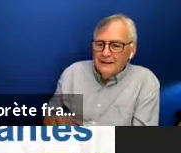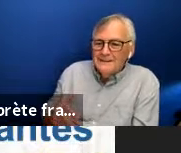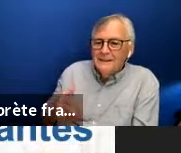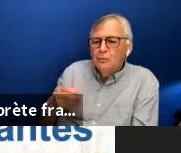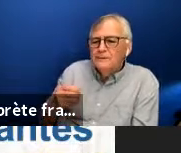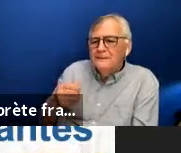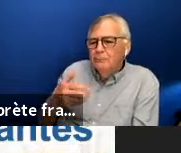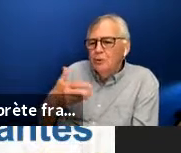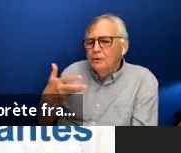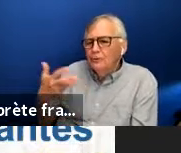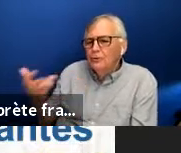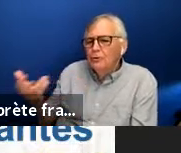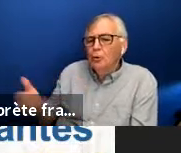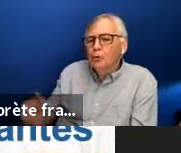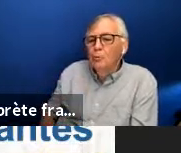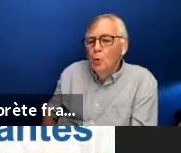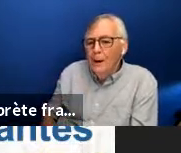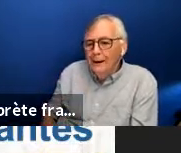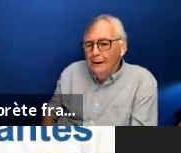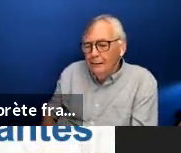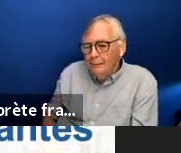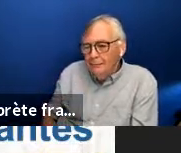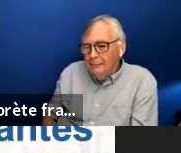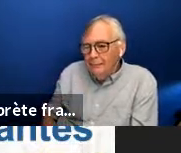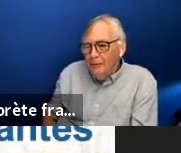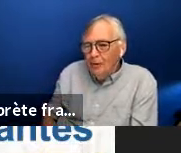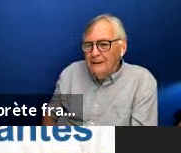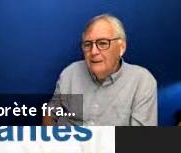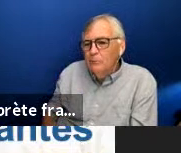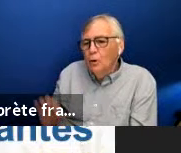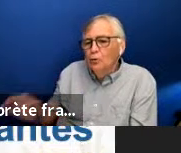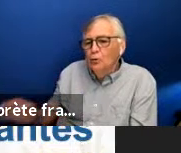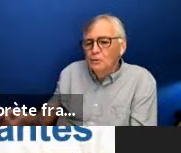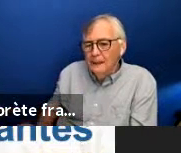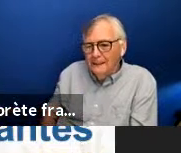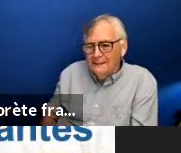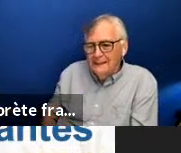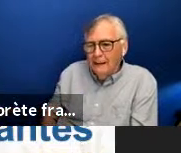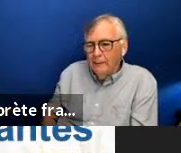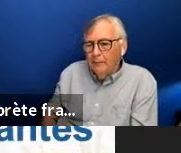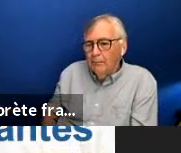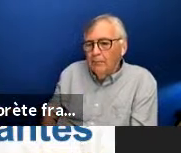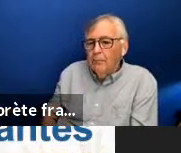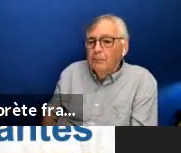Puis en français, on disait plus sourd-muet. On